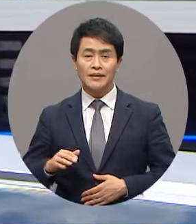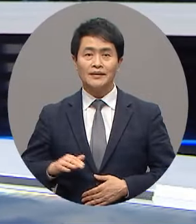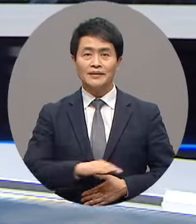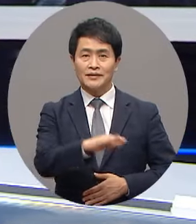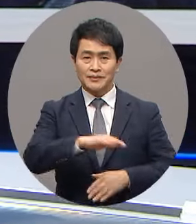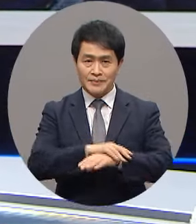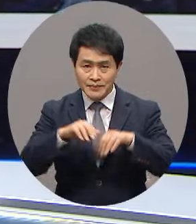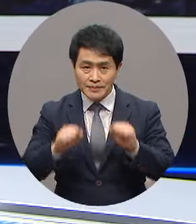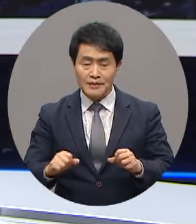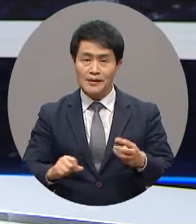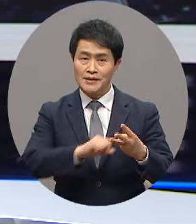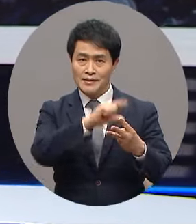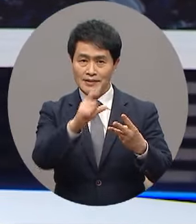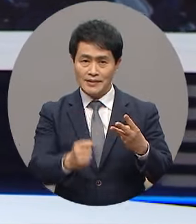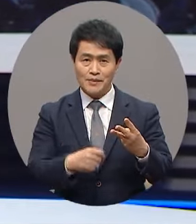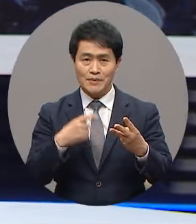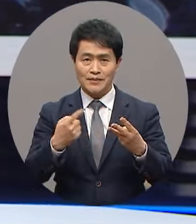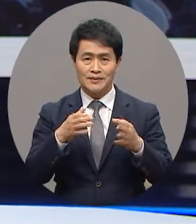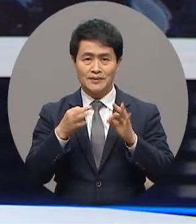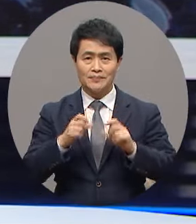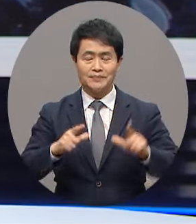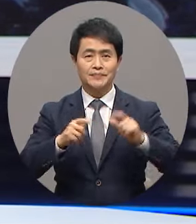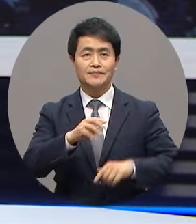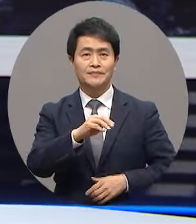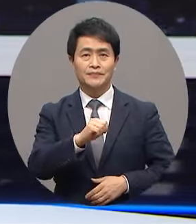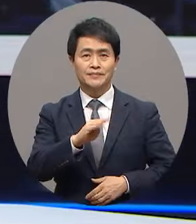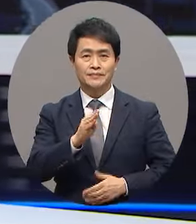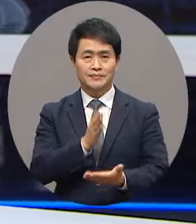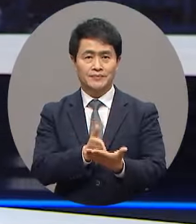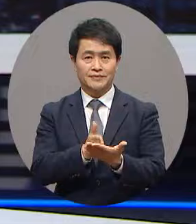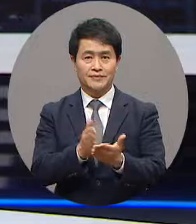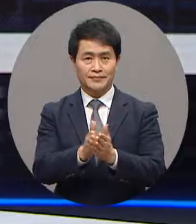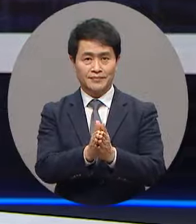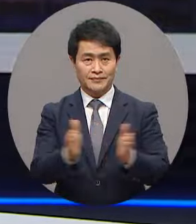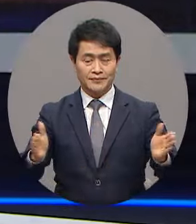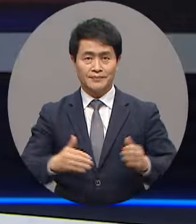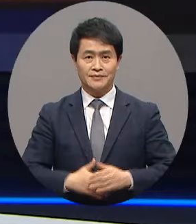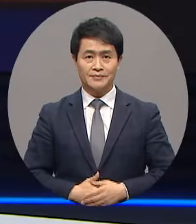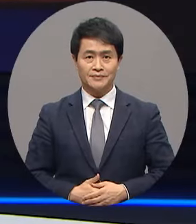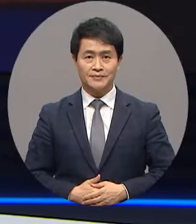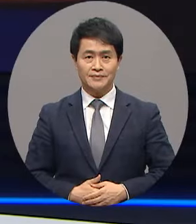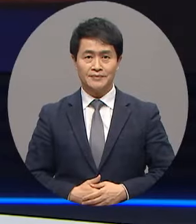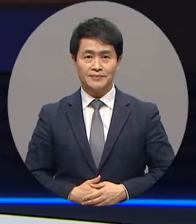여러분 안녕하십니까? 3월 1일 금요일 MBC 뉴스입니다.